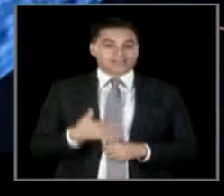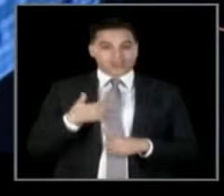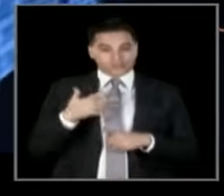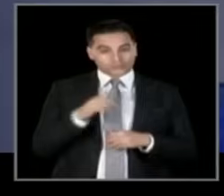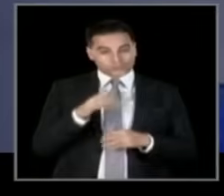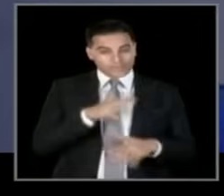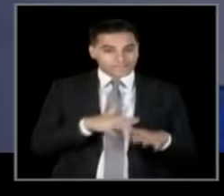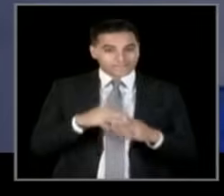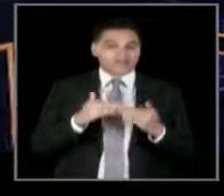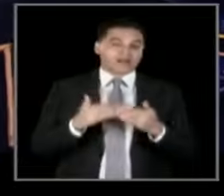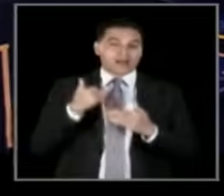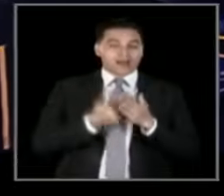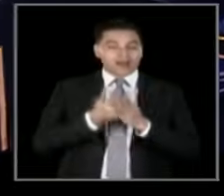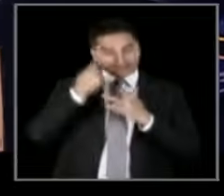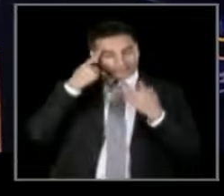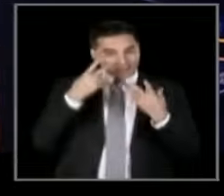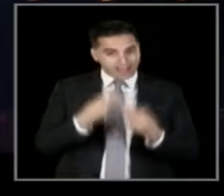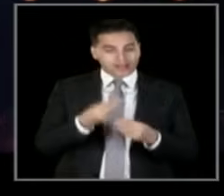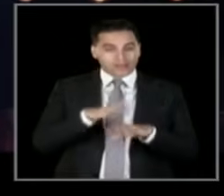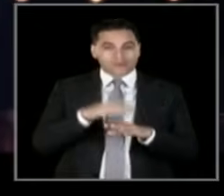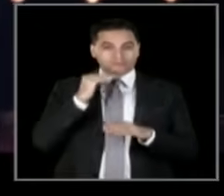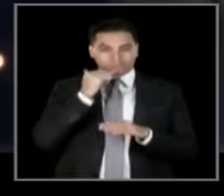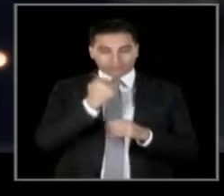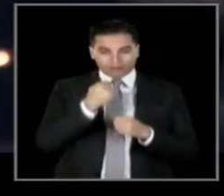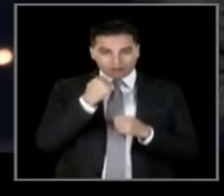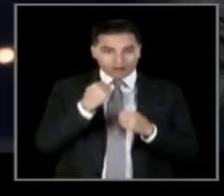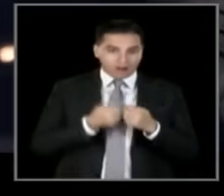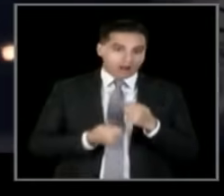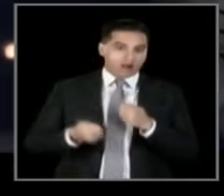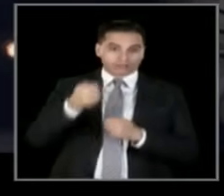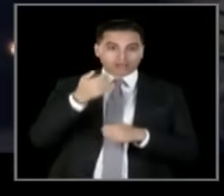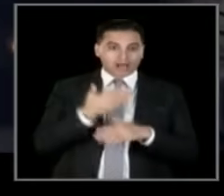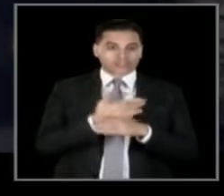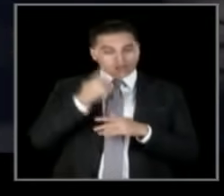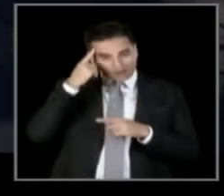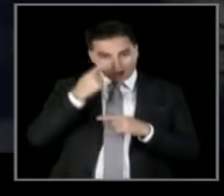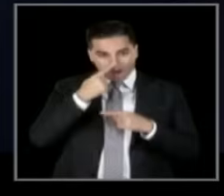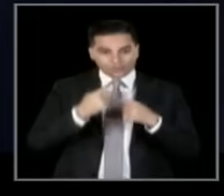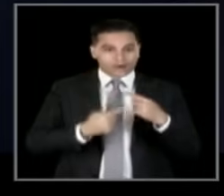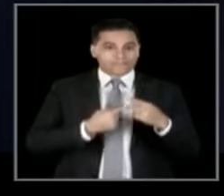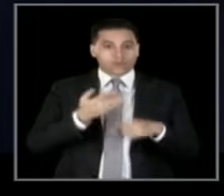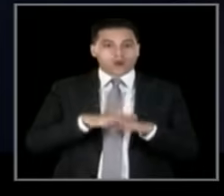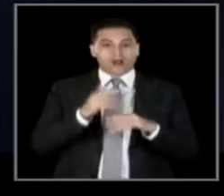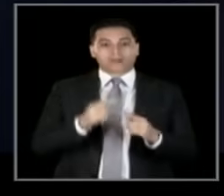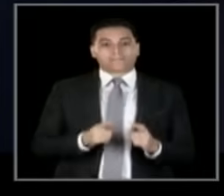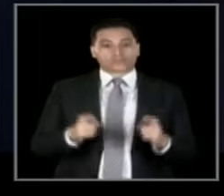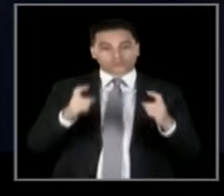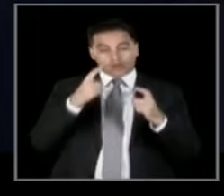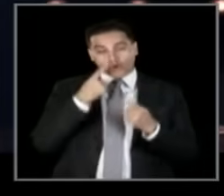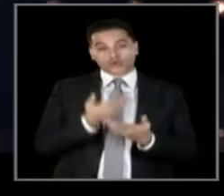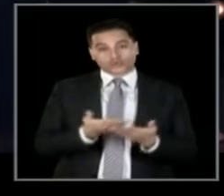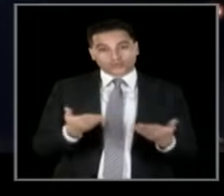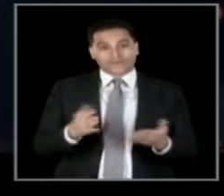محتاجين يبقوا اهدى من كده، يبقى عندهم ثقه في نفسهم اكتر من كده علشان يعرفوا يكملوا في البطوله. خلينا